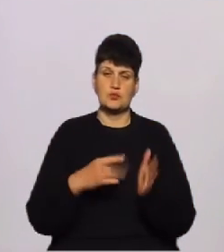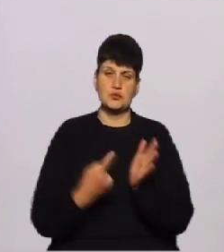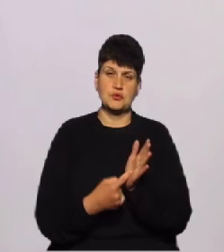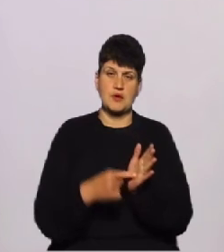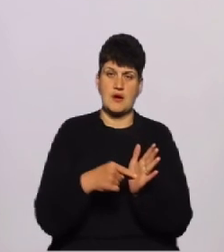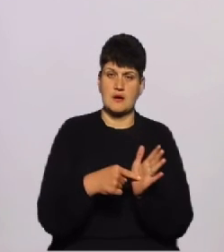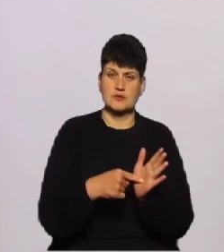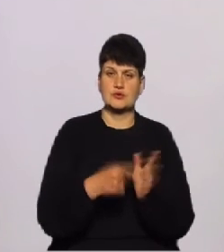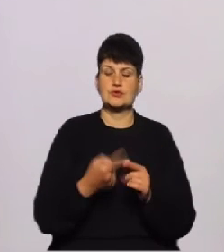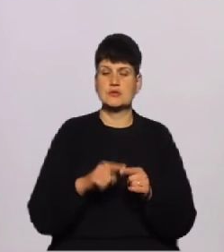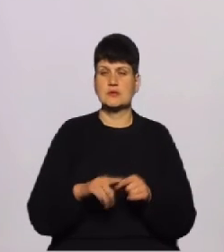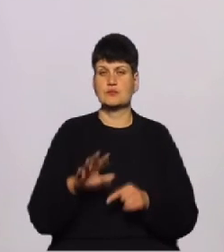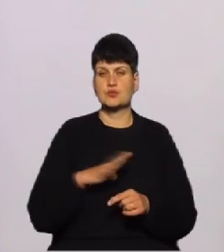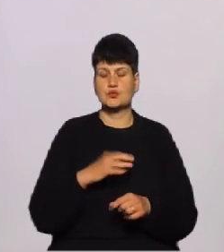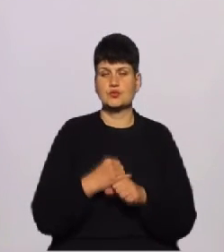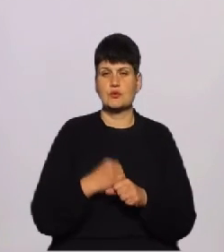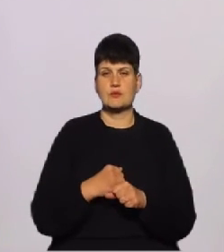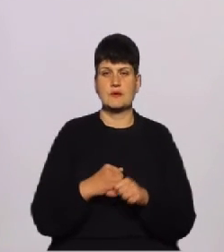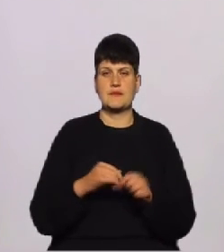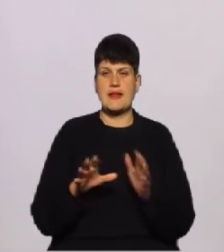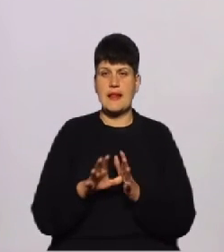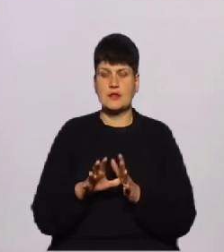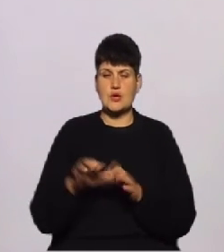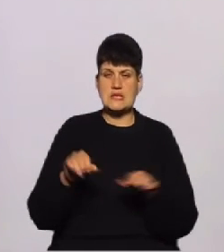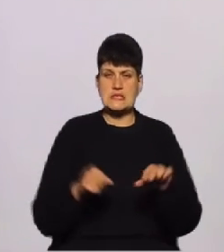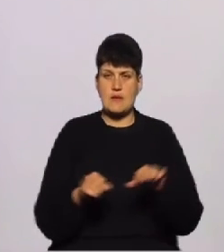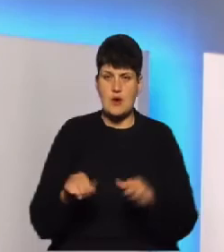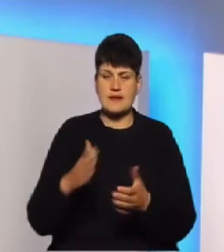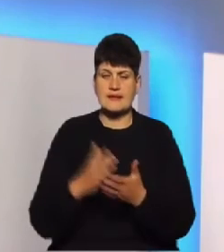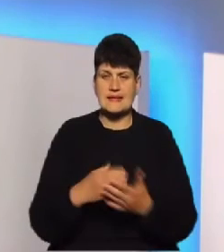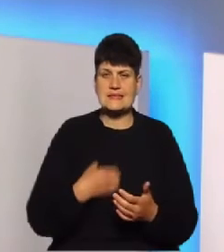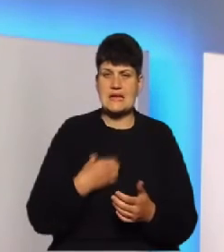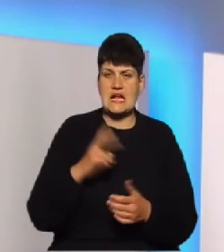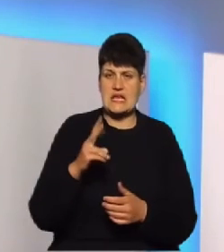наприклад, було скоєно наїзд електросамокатом, є страхівка, можна було б про щось говорити.